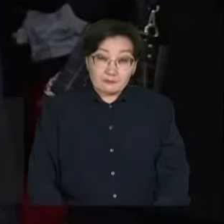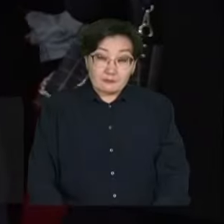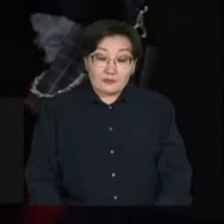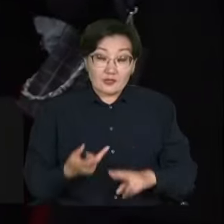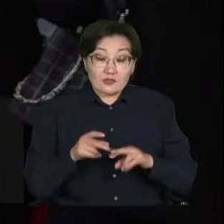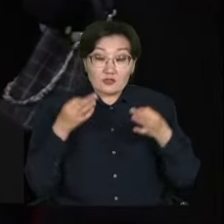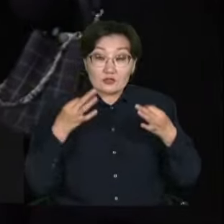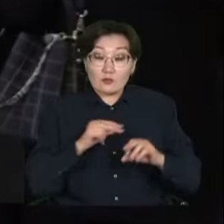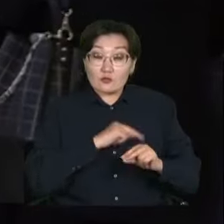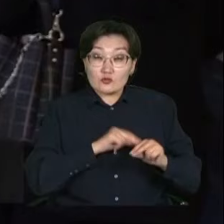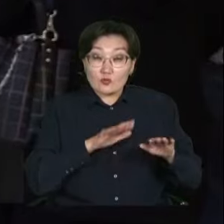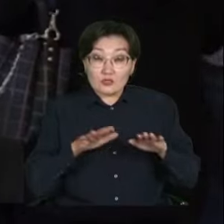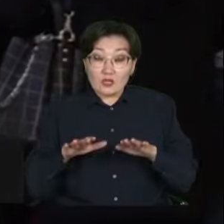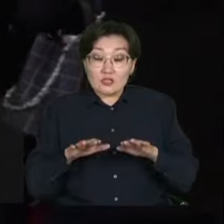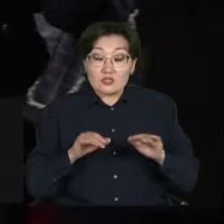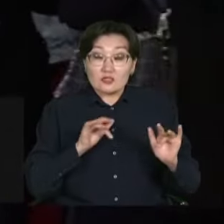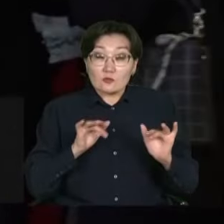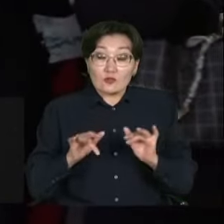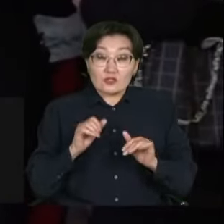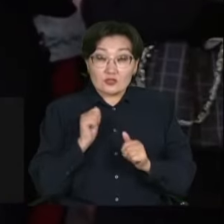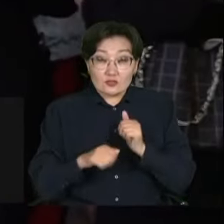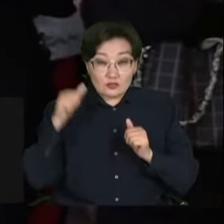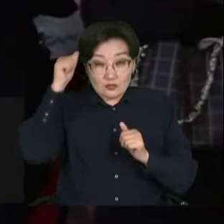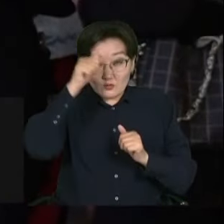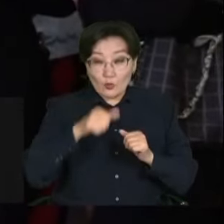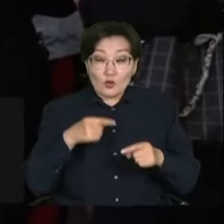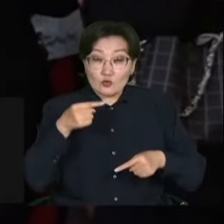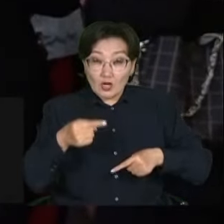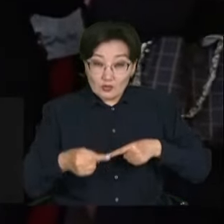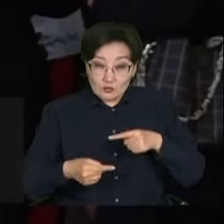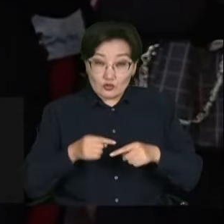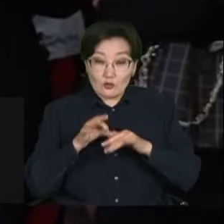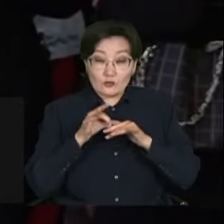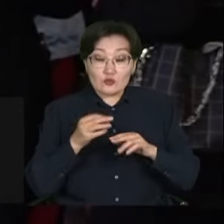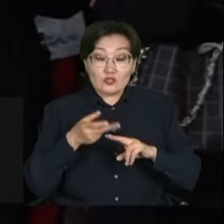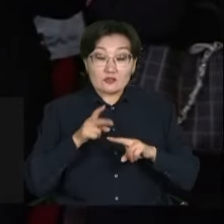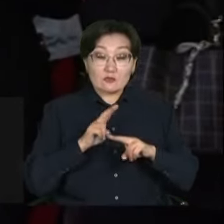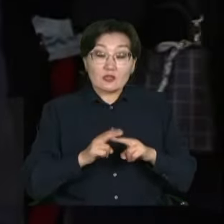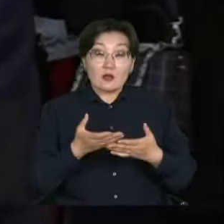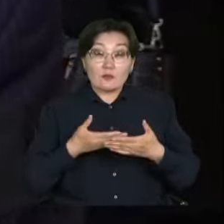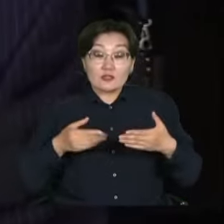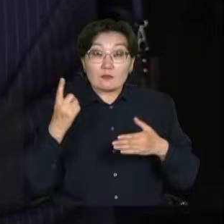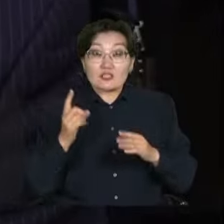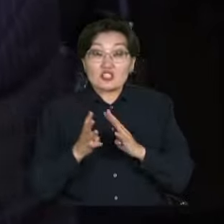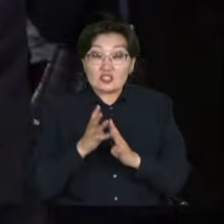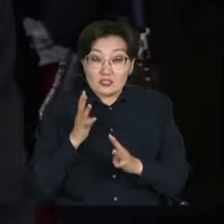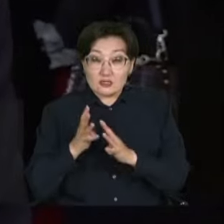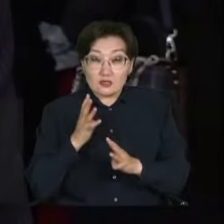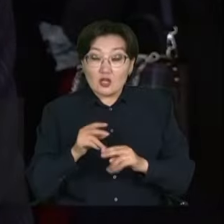Бос орында жәрмеңкесі жылда тұрақты түрде өтеді. Себебі біз бірінші кезекте